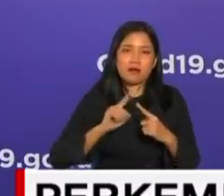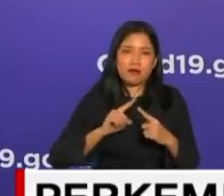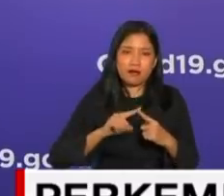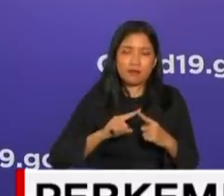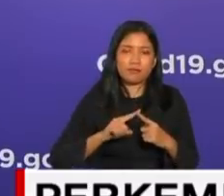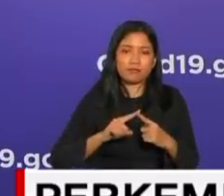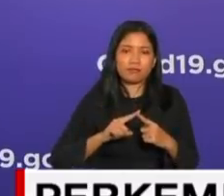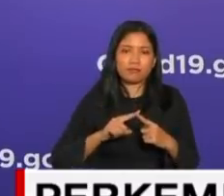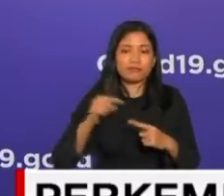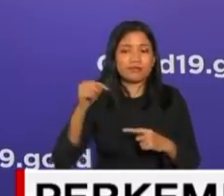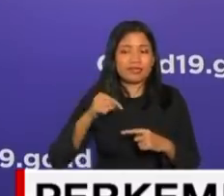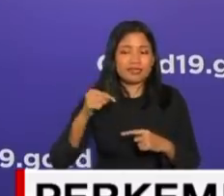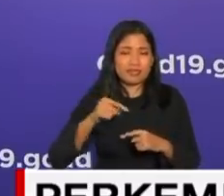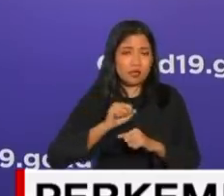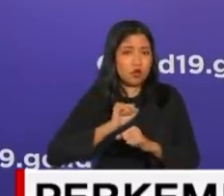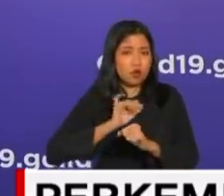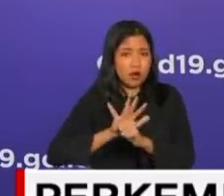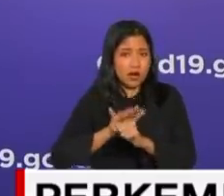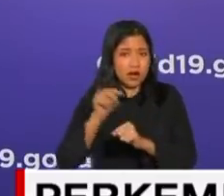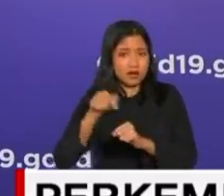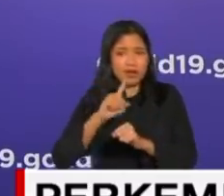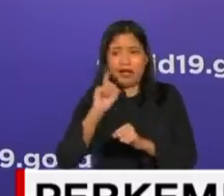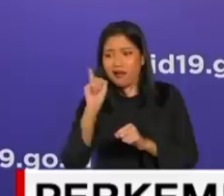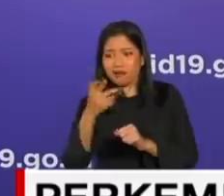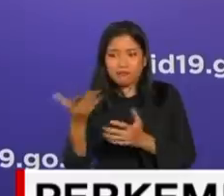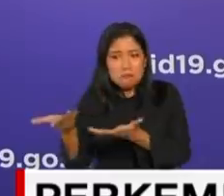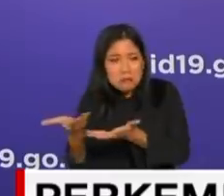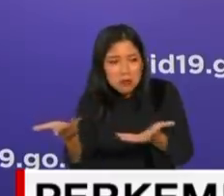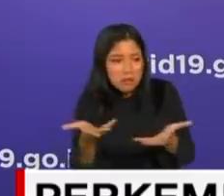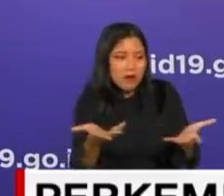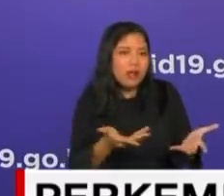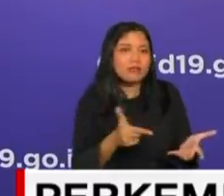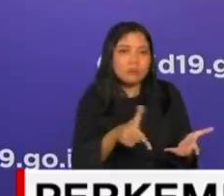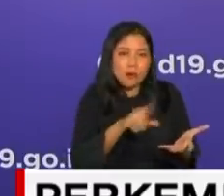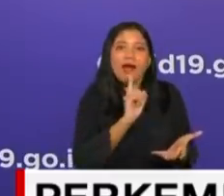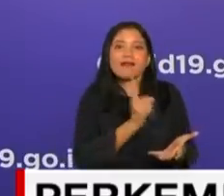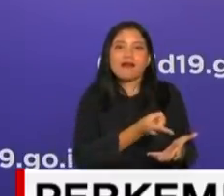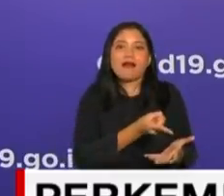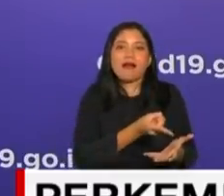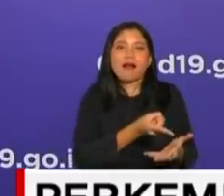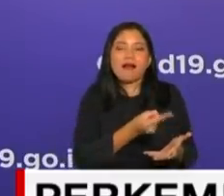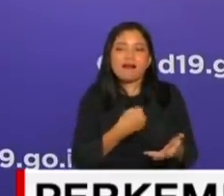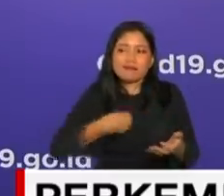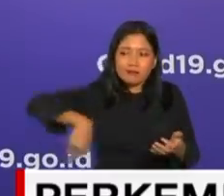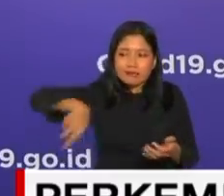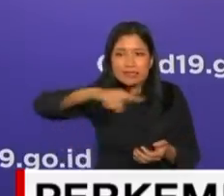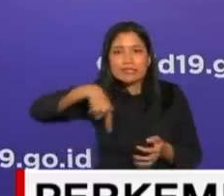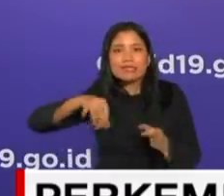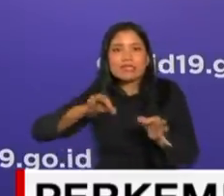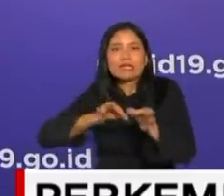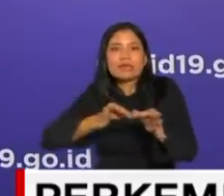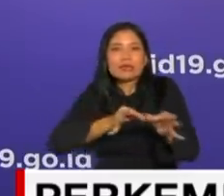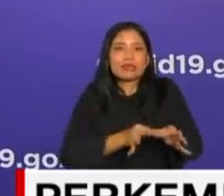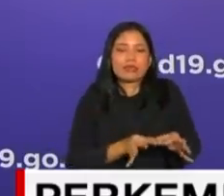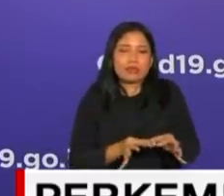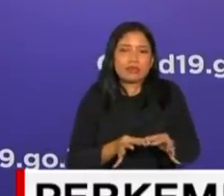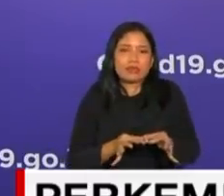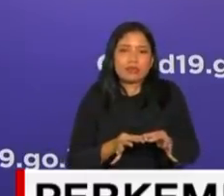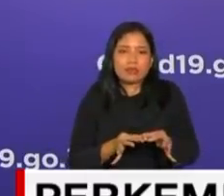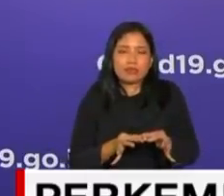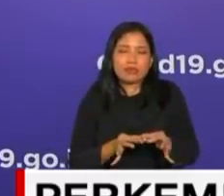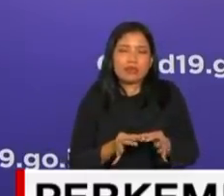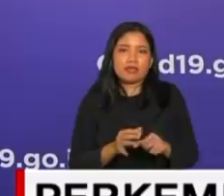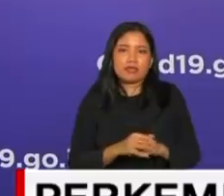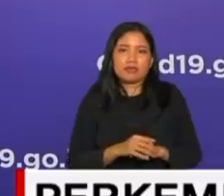Hai bahwa virus ini ada dimana-mana di Hai ada disekitar kita tidak